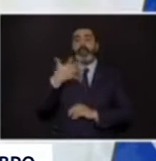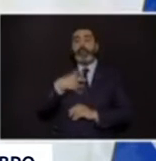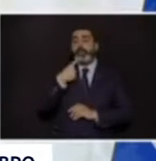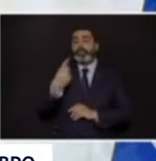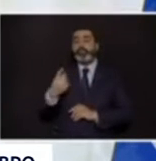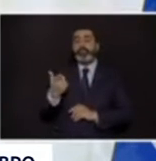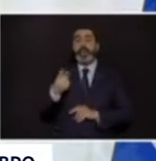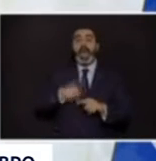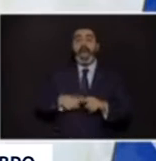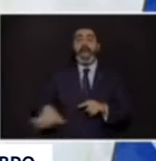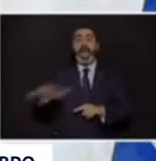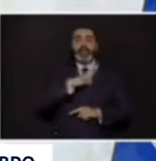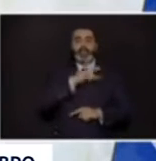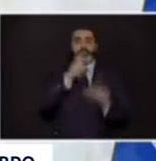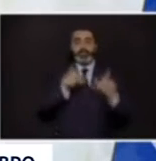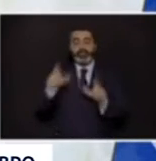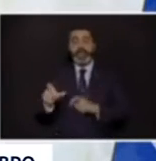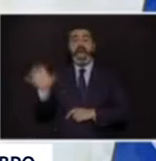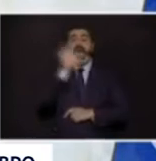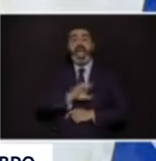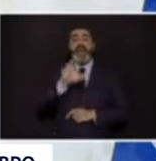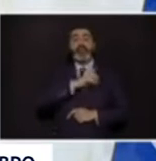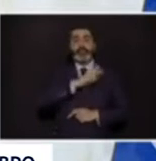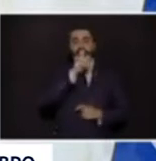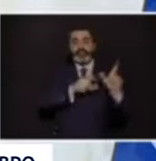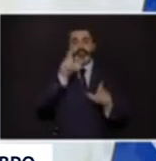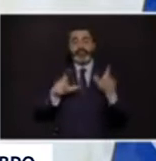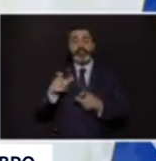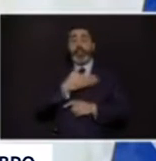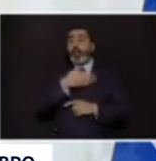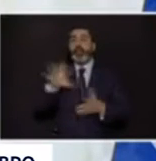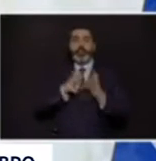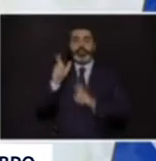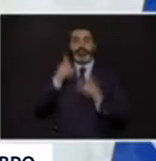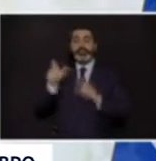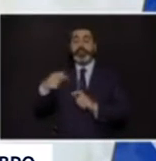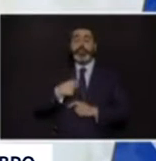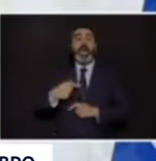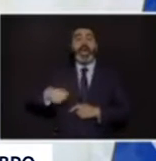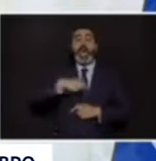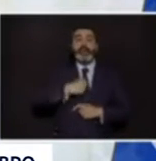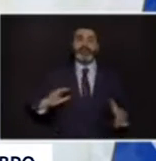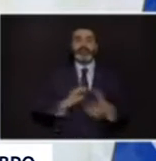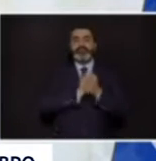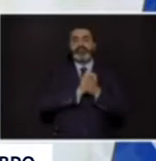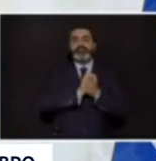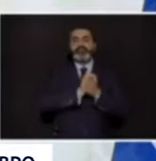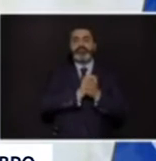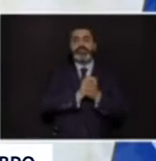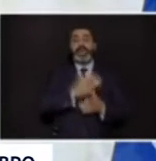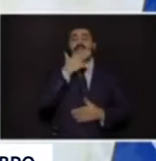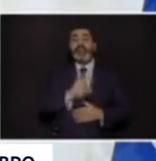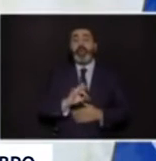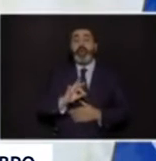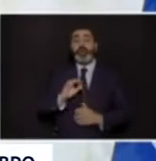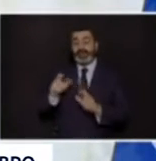στον ελληνικό λαό, στους Ευρωπαίους πολίτες και στον υπόλοιπο κόσμο, ότι είμαστε μαζί γιατί θεωρούμε ότι η προστασία των